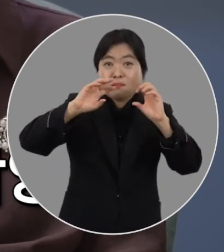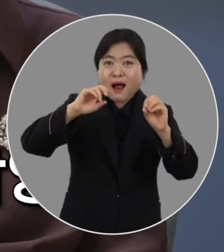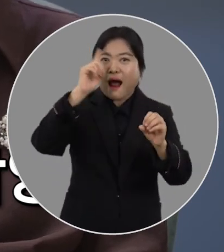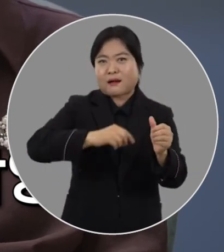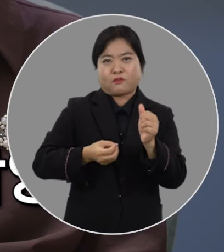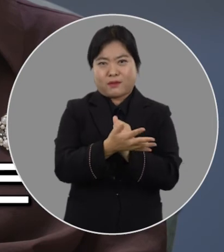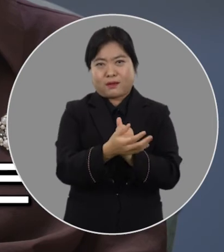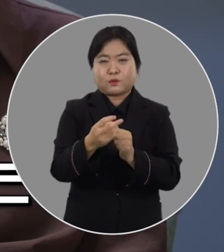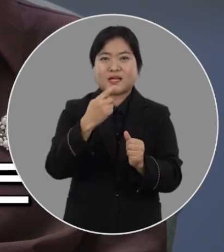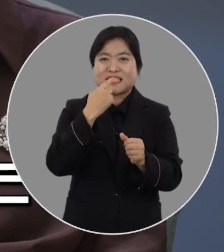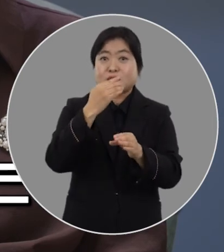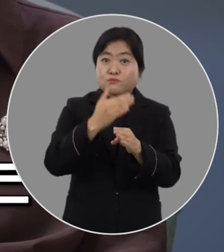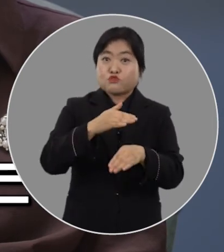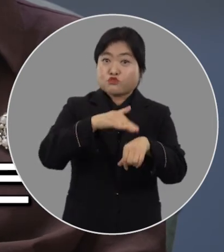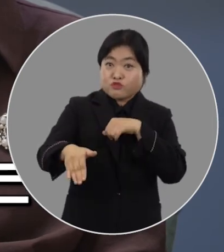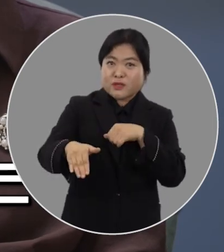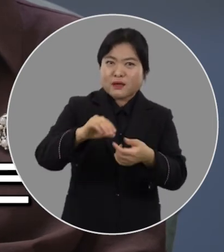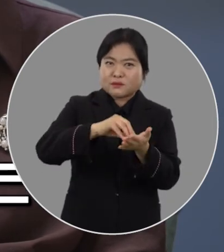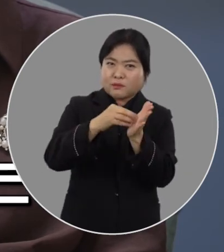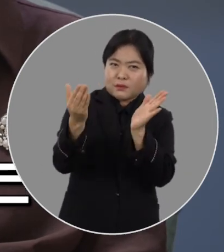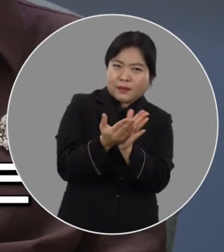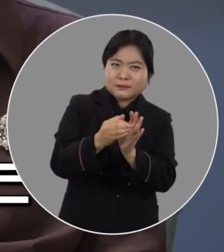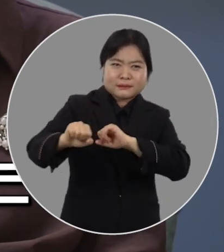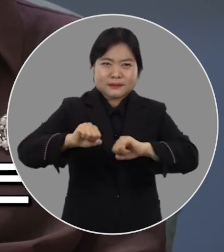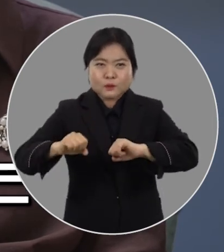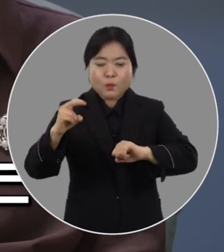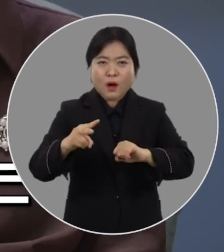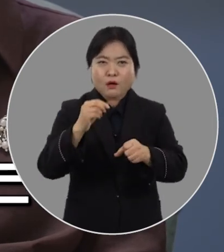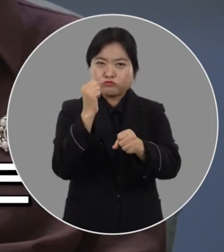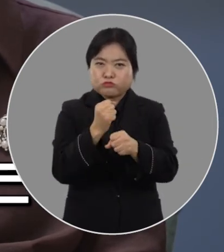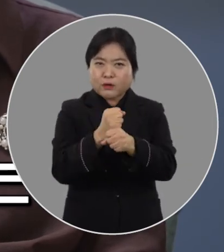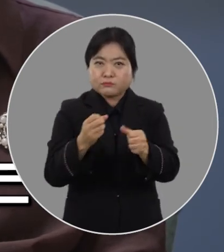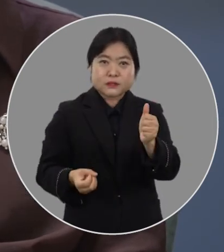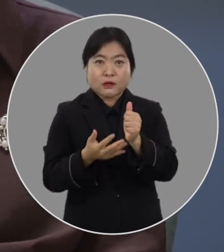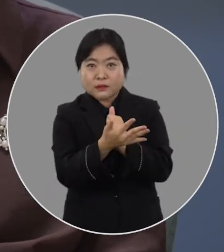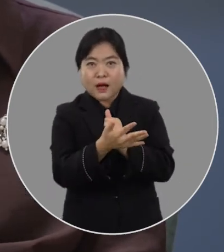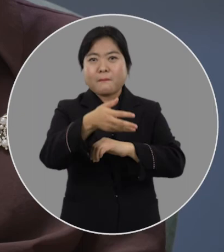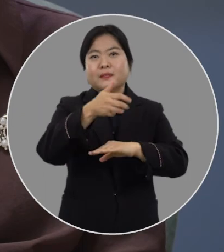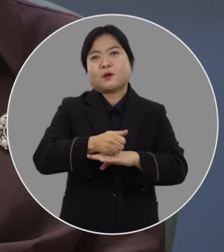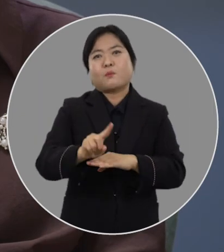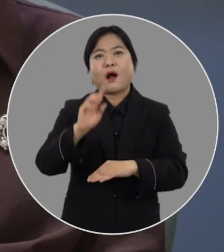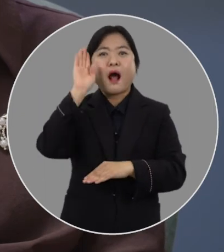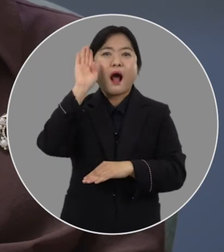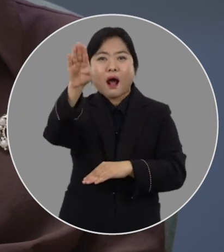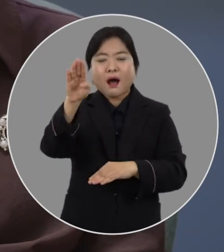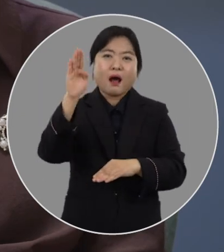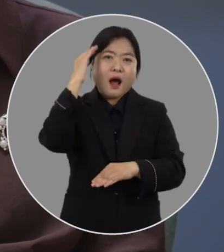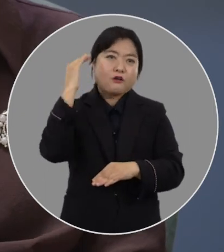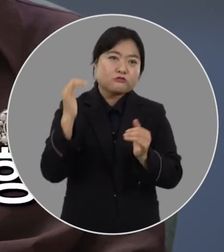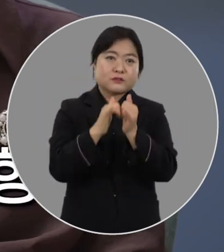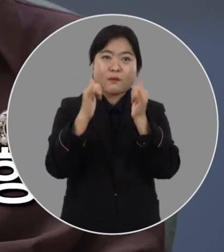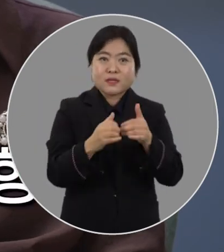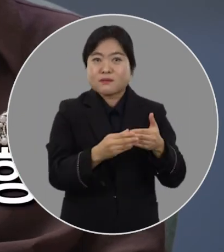악영향, 그리고 민주주의의 적절한 작동 및 구현에 미치는 영향, 마지막으로 미래 한국 사회를